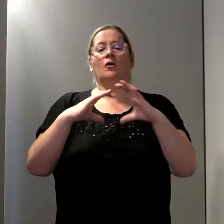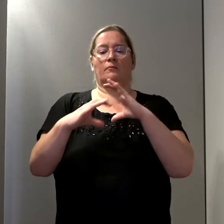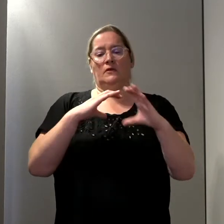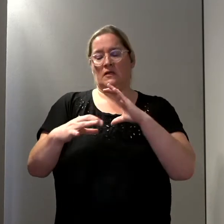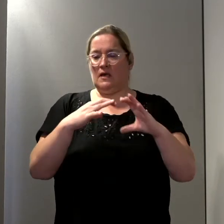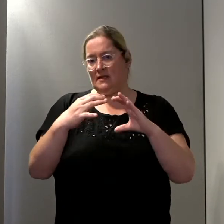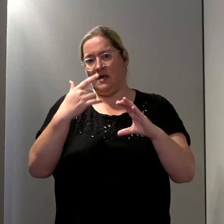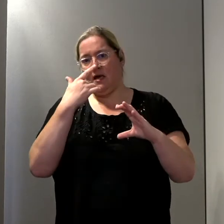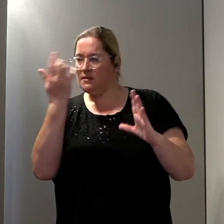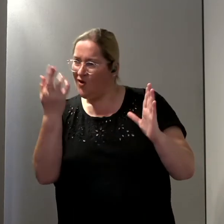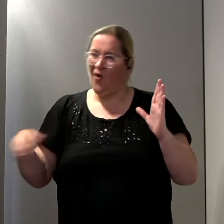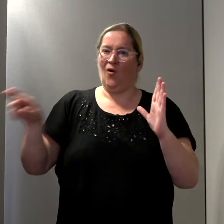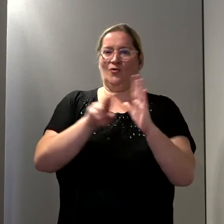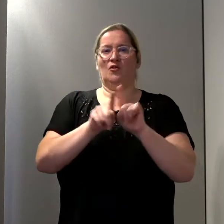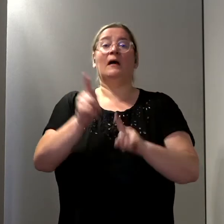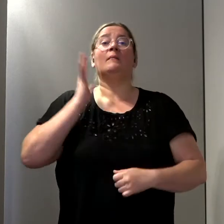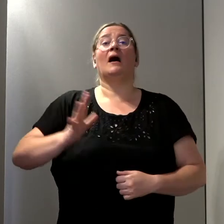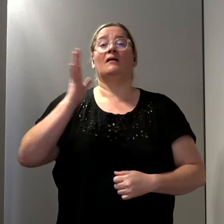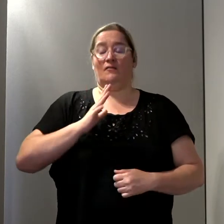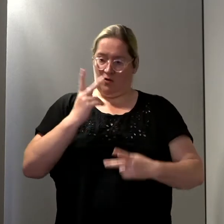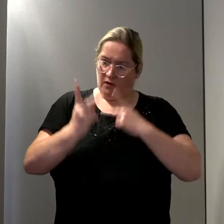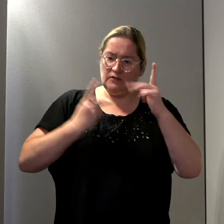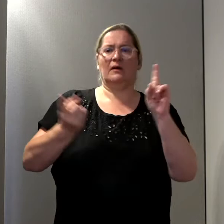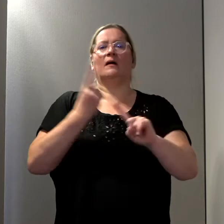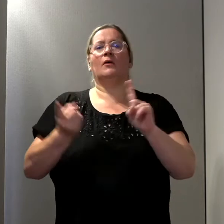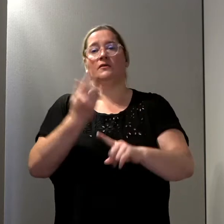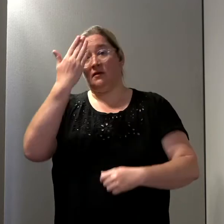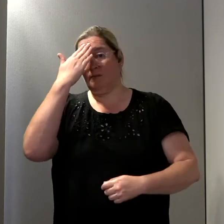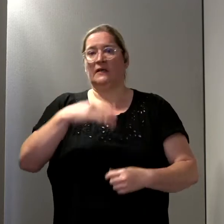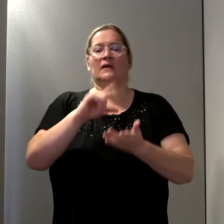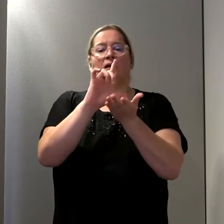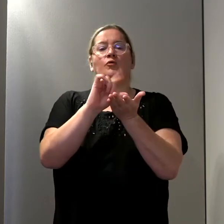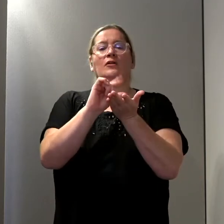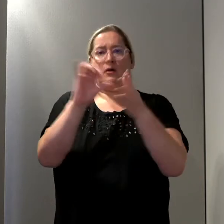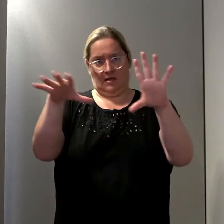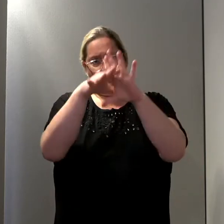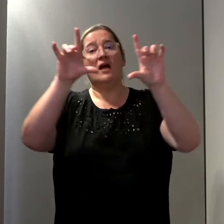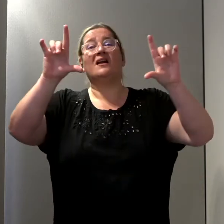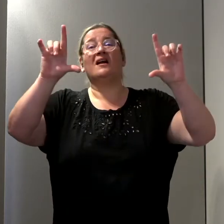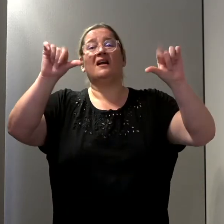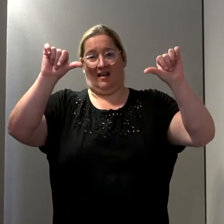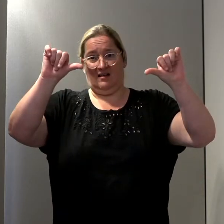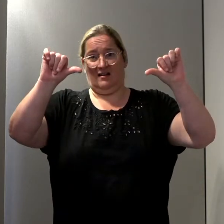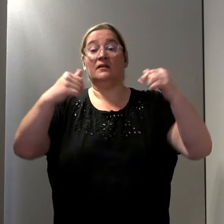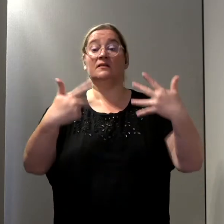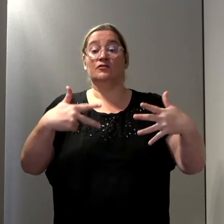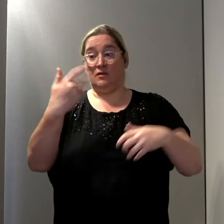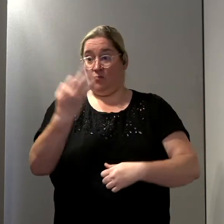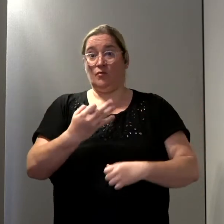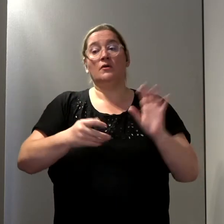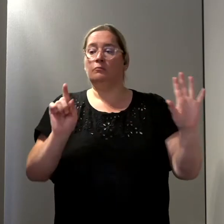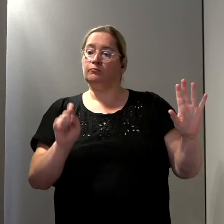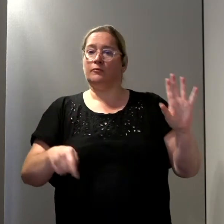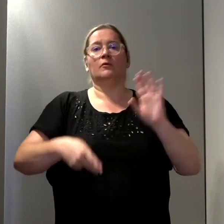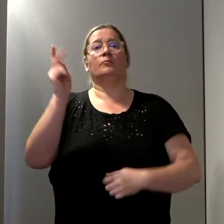visuelles. Un tweet avec une image reçoit en moyenne 18% plus de clics, 89% plus